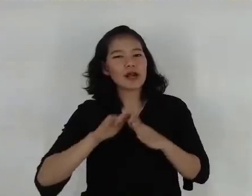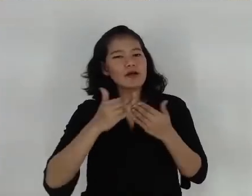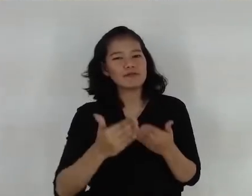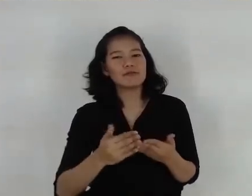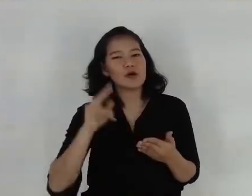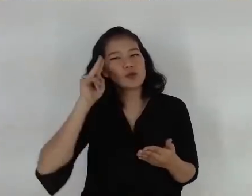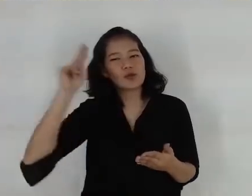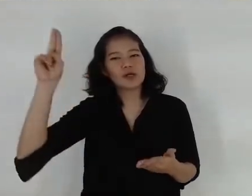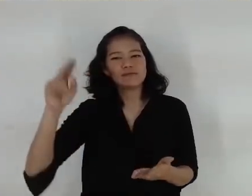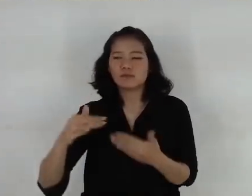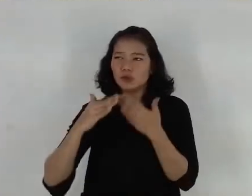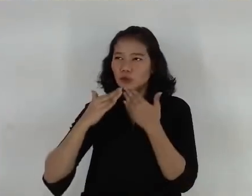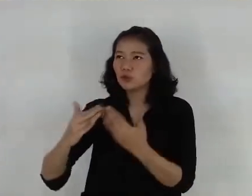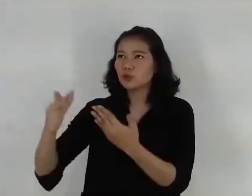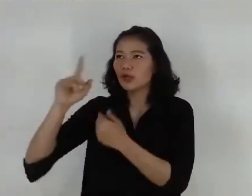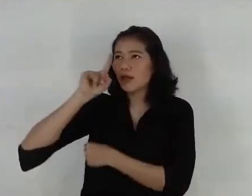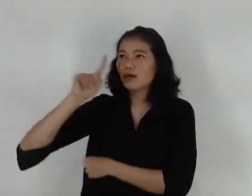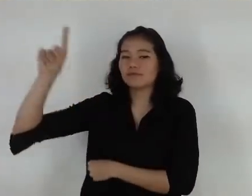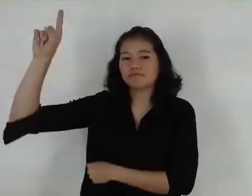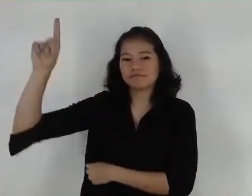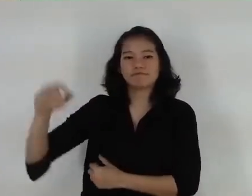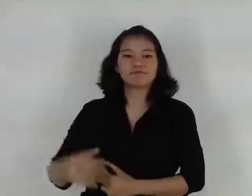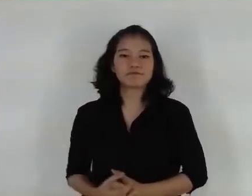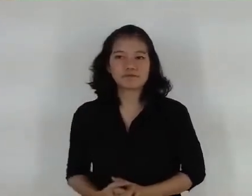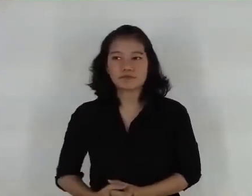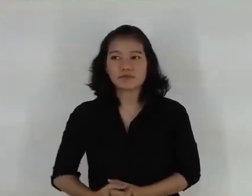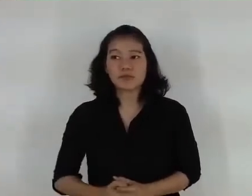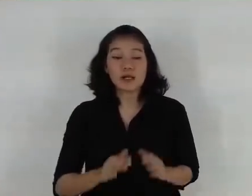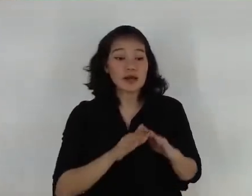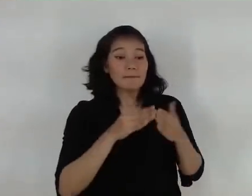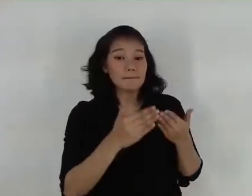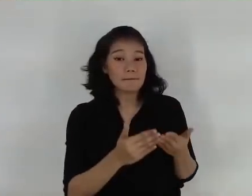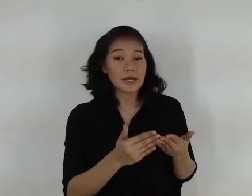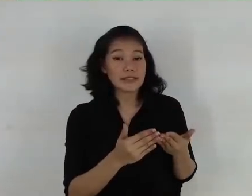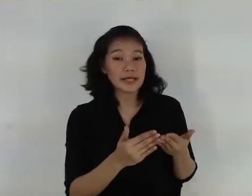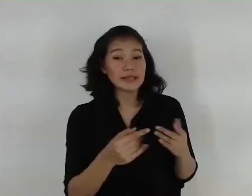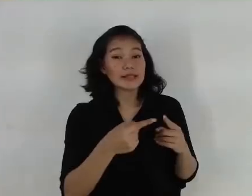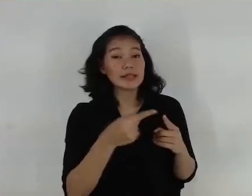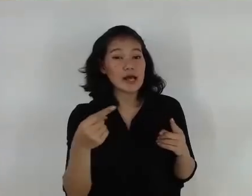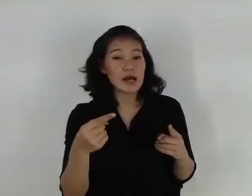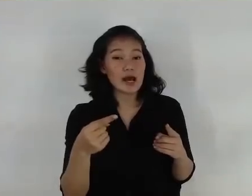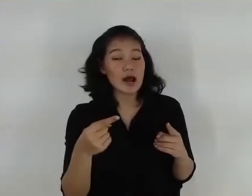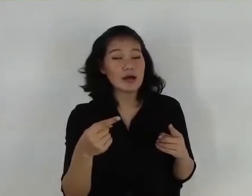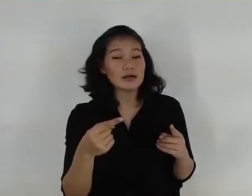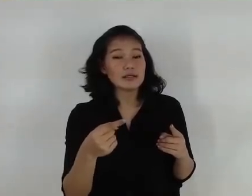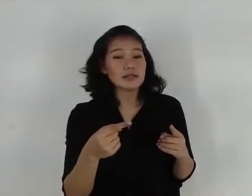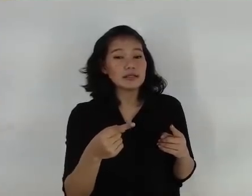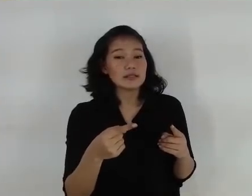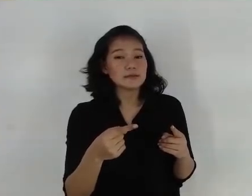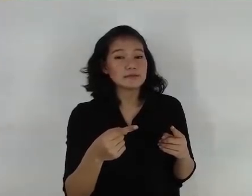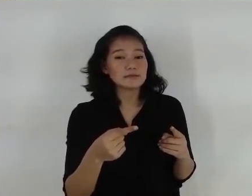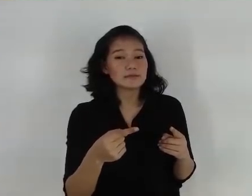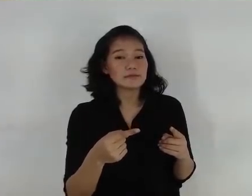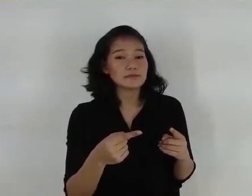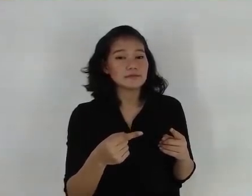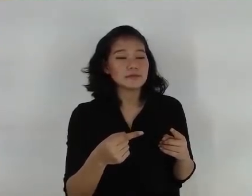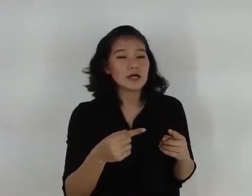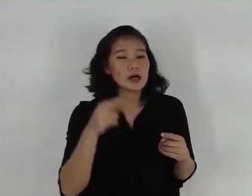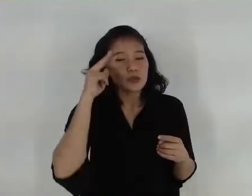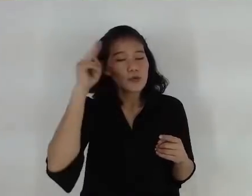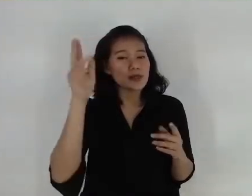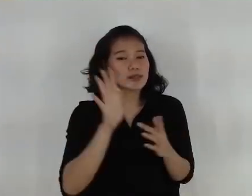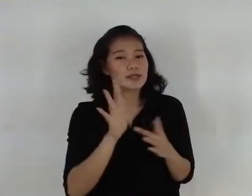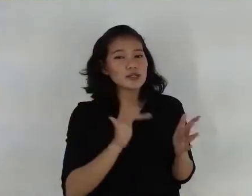syukur menahan Hai pembacaan Injil diambil dari kitab Injil Tuhan Yesus